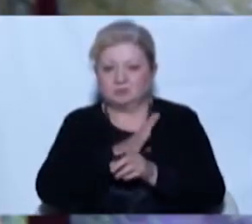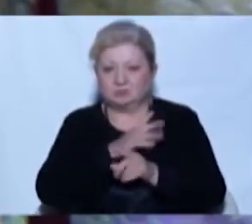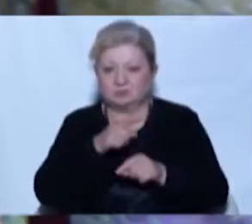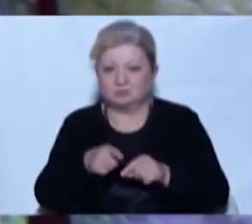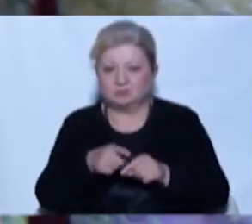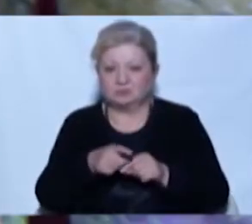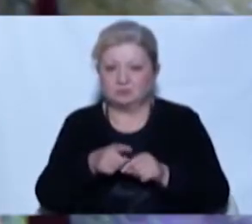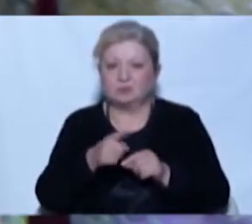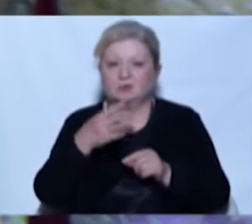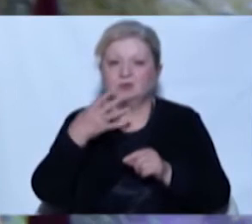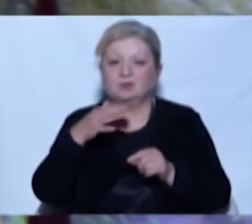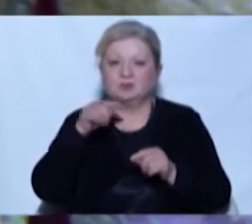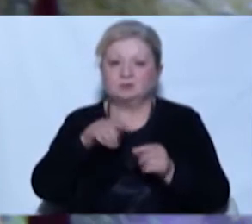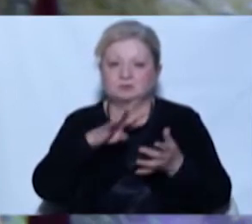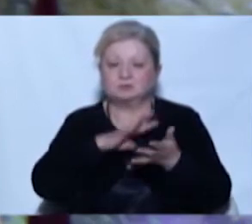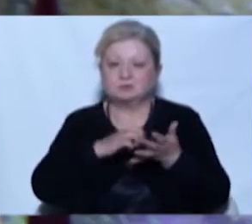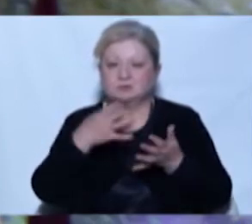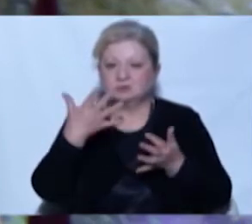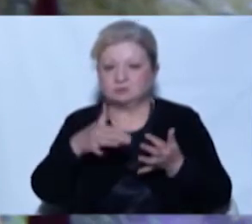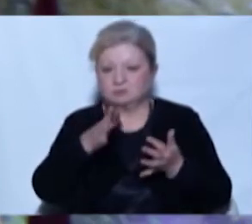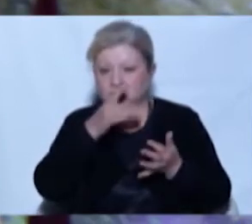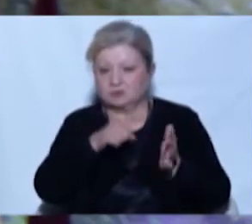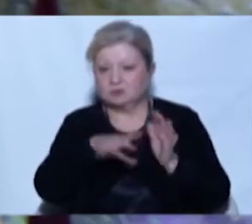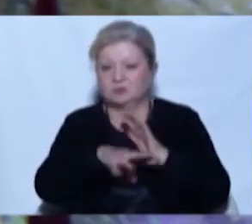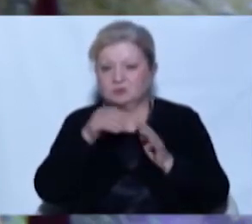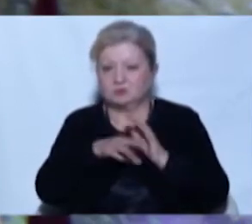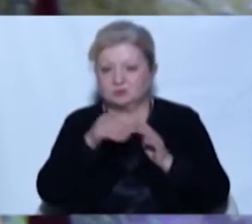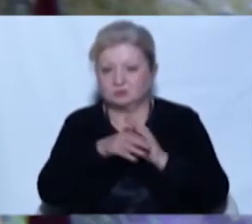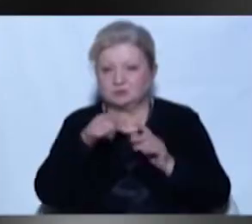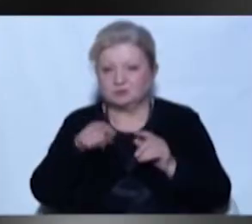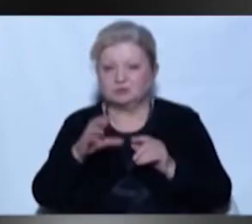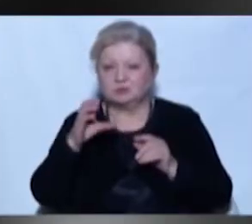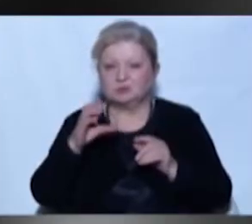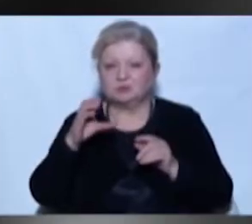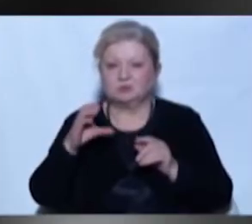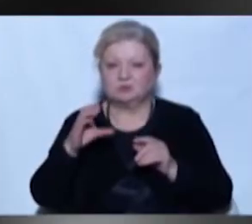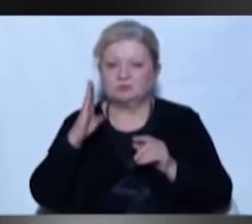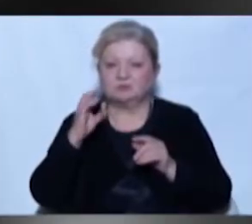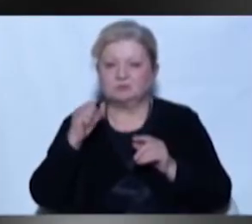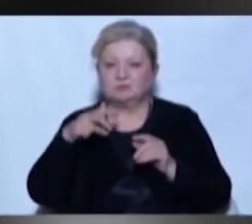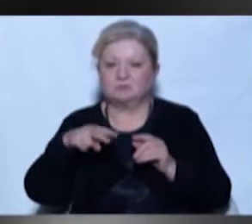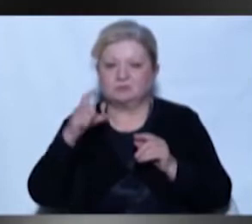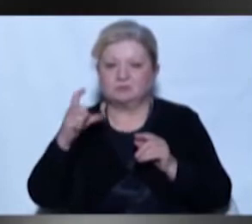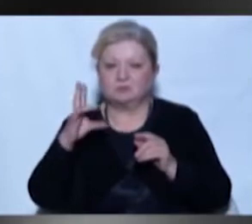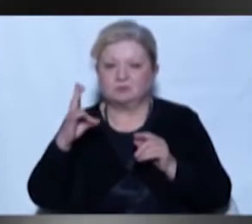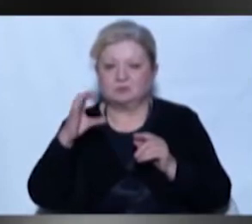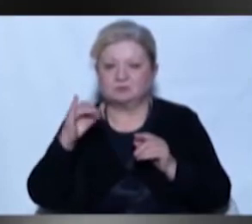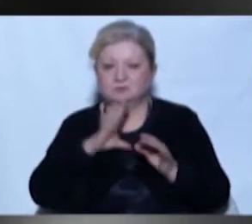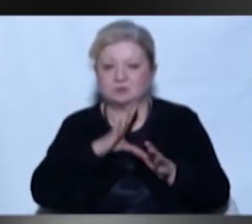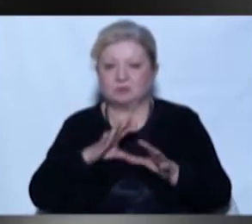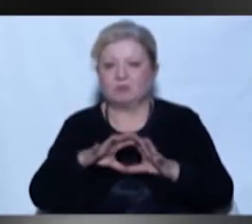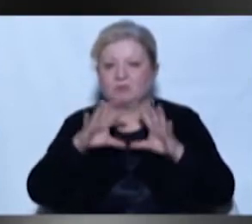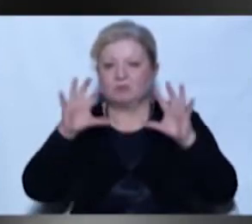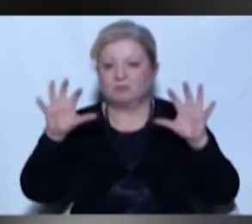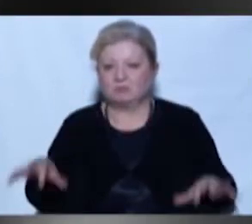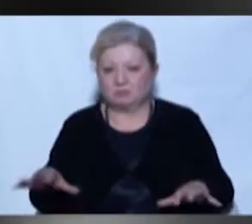უკვე 1990 წელს არჩევნებში სოლიდარობის ლიდერი ლეხ ვალენსა გახდა პოლონეთის პრეზიდენტი, რის